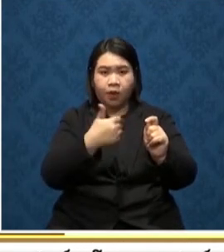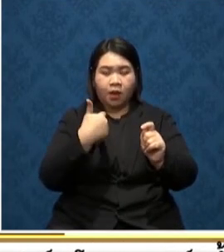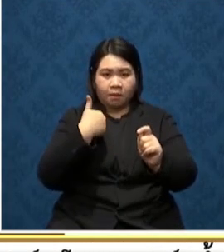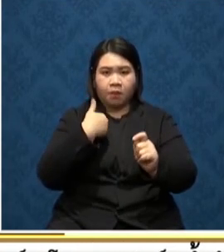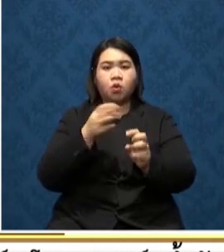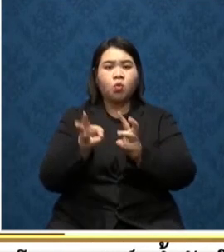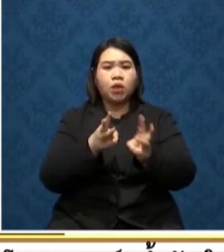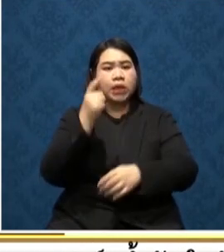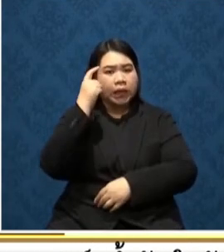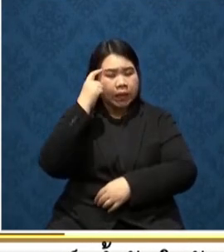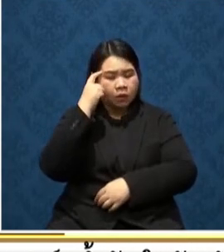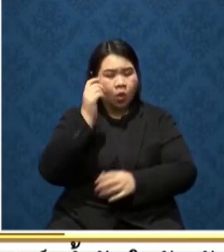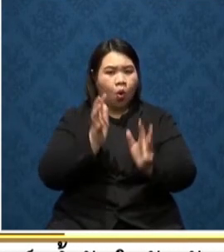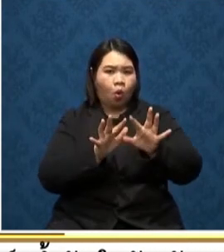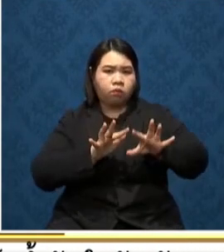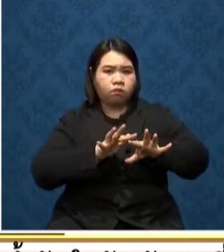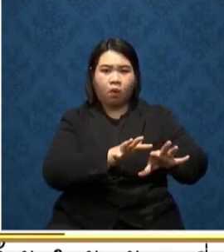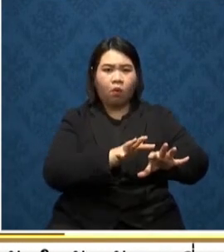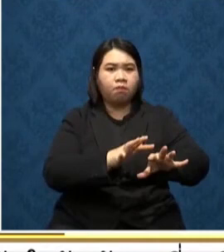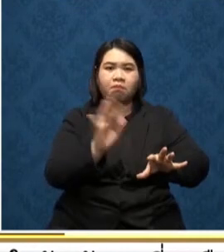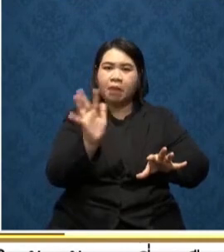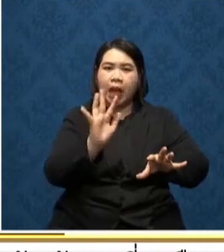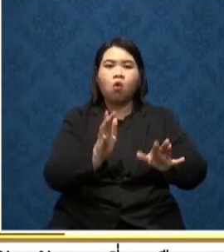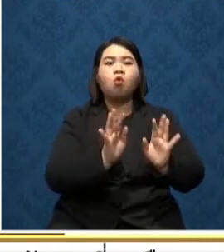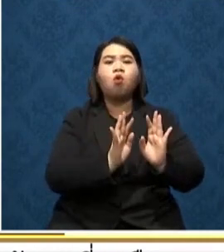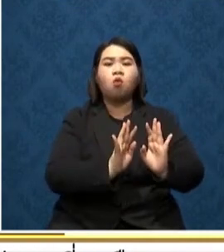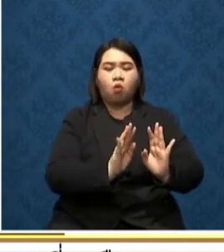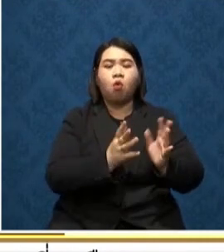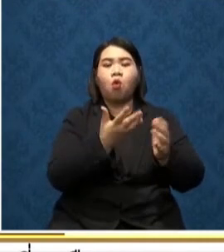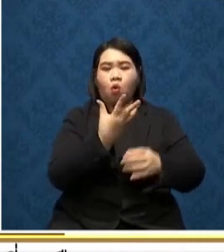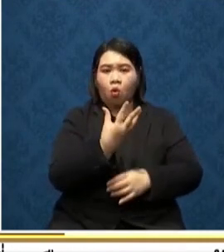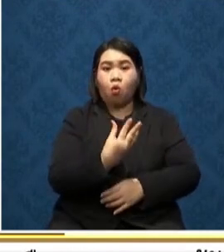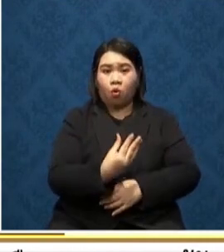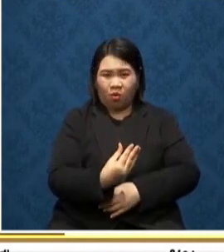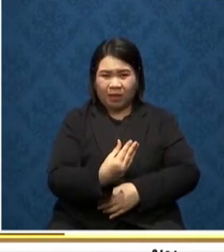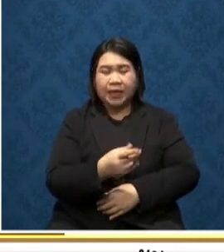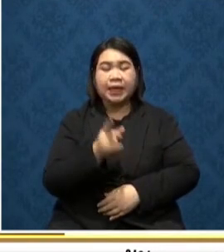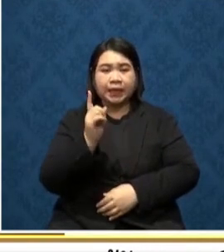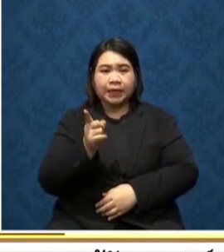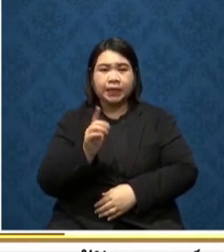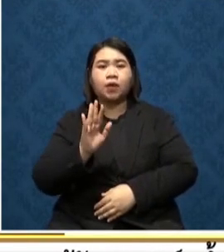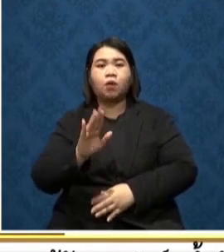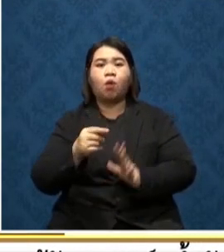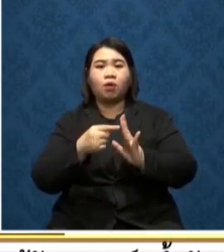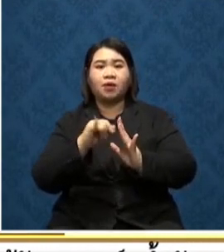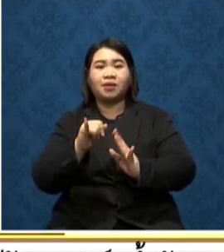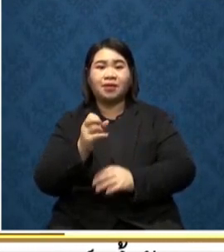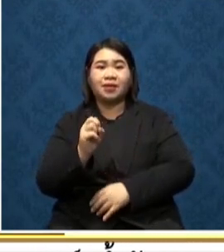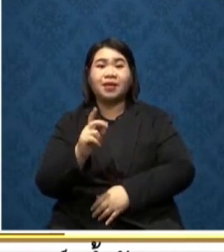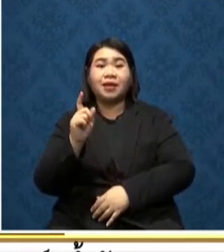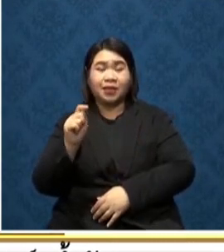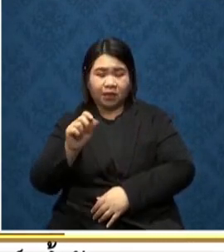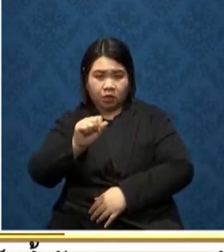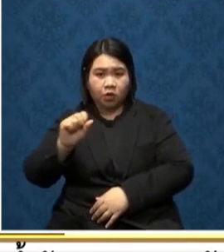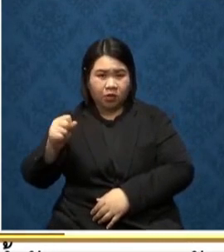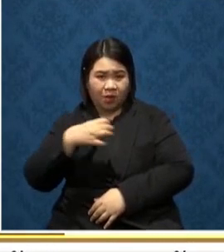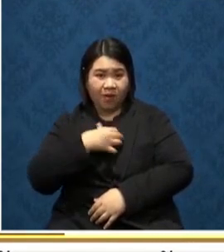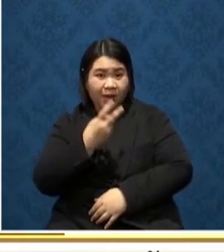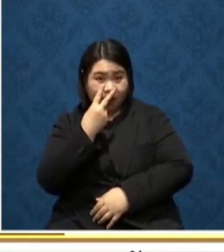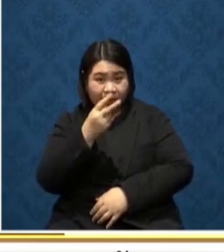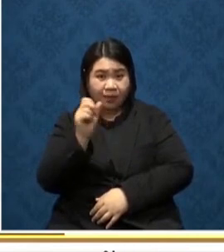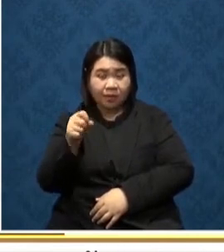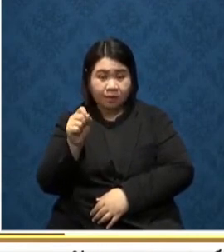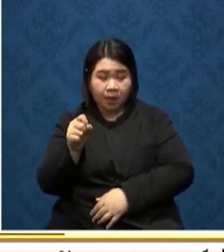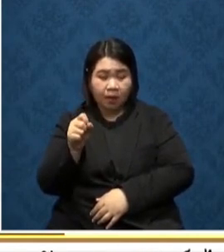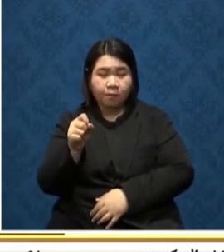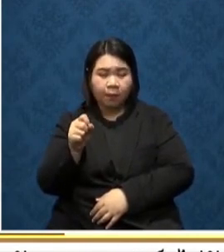เป็หกคดลดความแ่อัด ซึ่งการเป็ความปรธนาดีของท่านเจอแล้วก็พี่นปชนทอยากเห็นภาพ